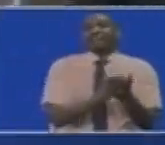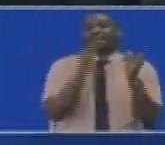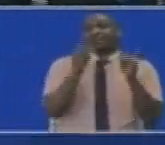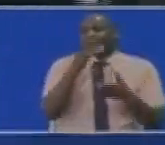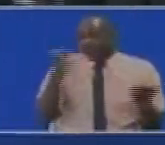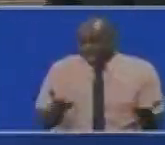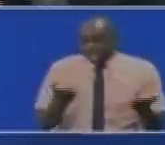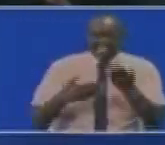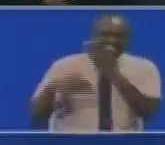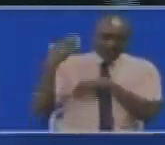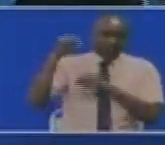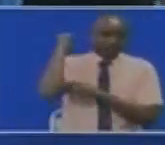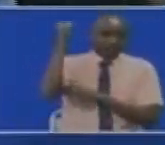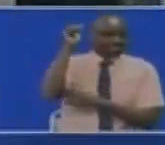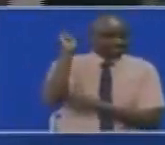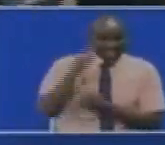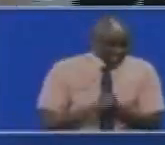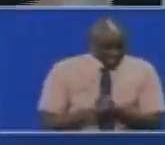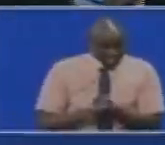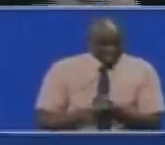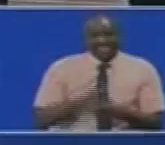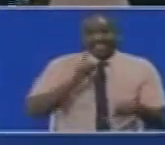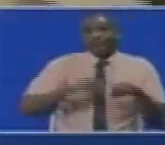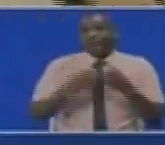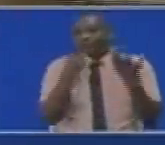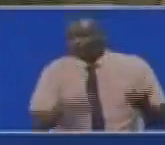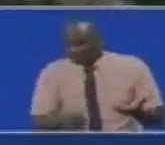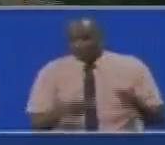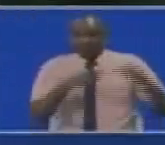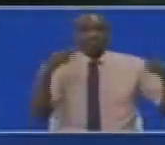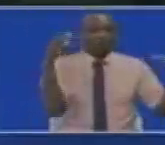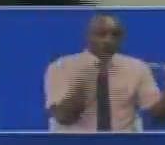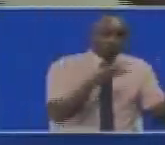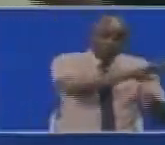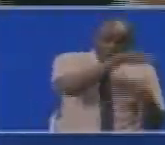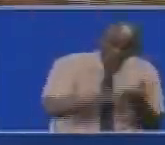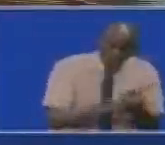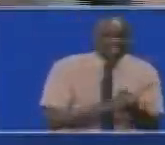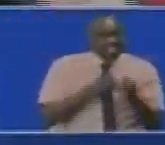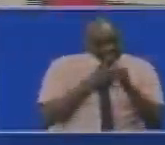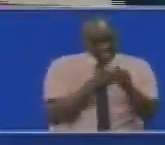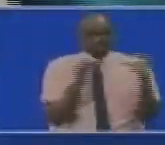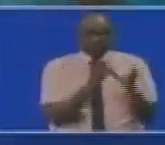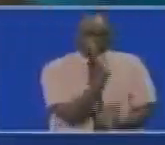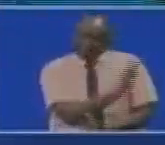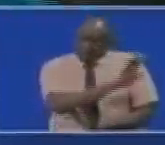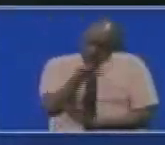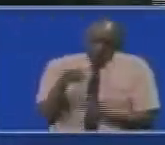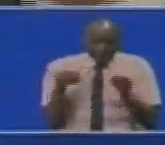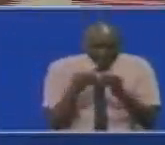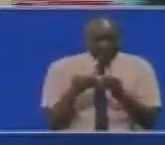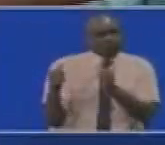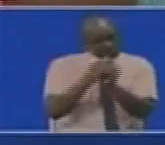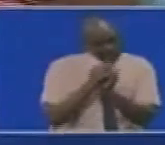katika historia siasa nchini Kenya pale majogoo upinzani watakapoongoza vikosi vyao kwa kongamano la